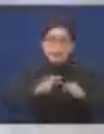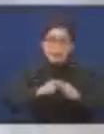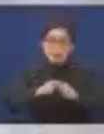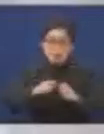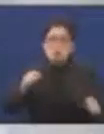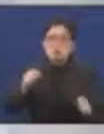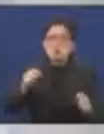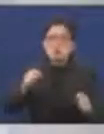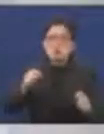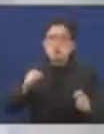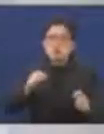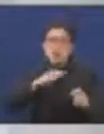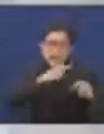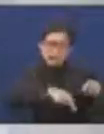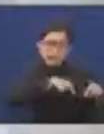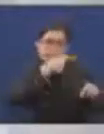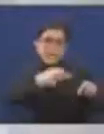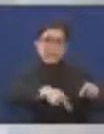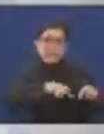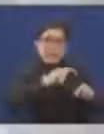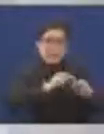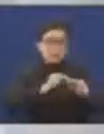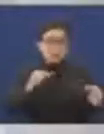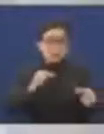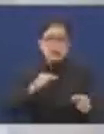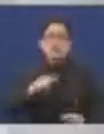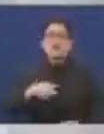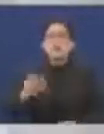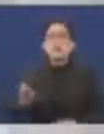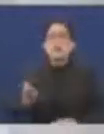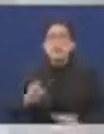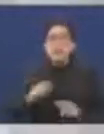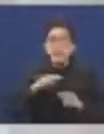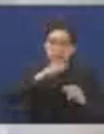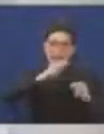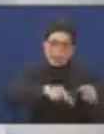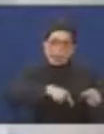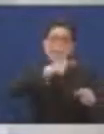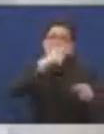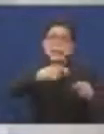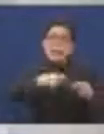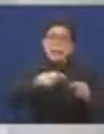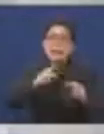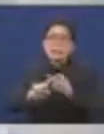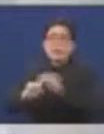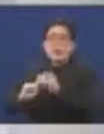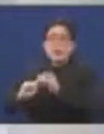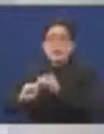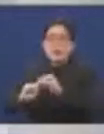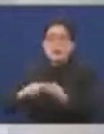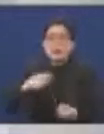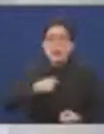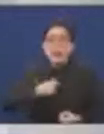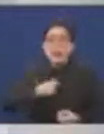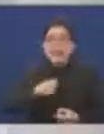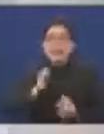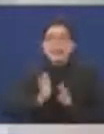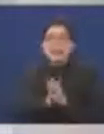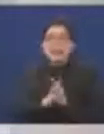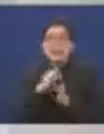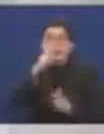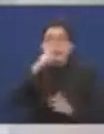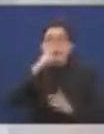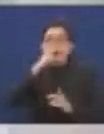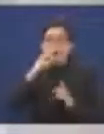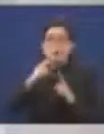bahwa rantai persahabatan kita, rantai persahabatan saya dan Pak Prabowo, yakinlah tidak akan pernah